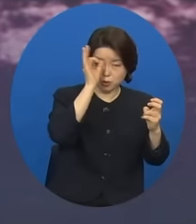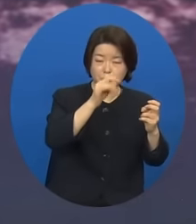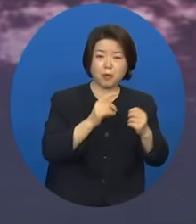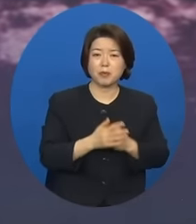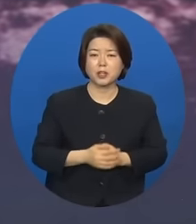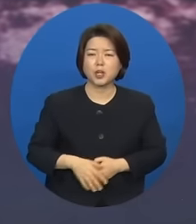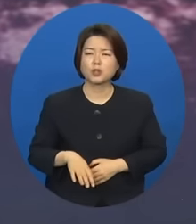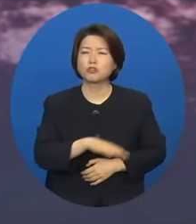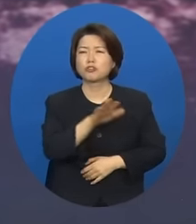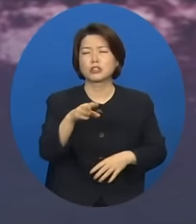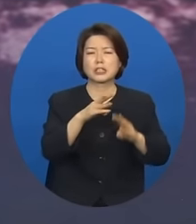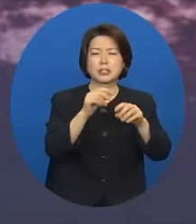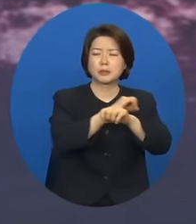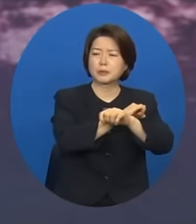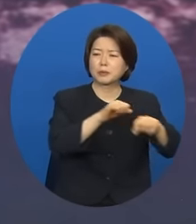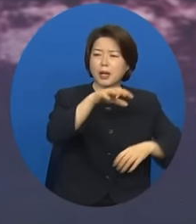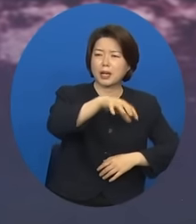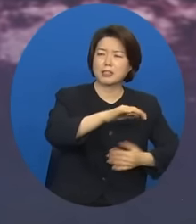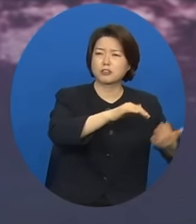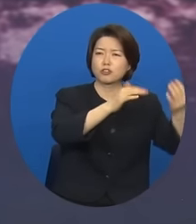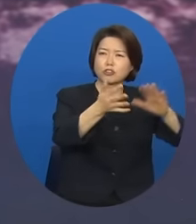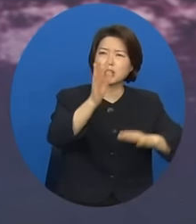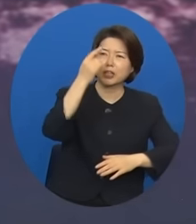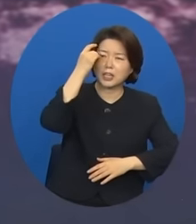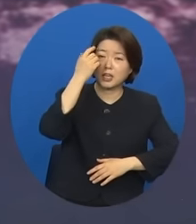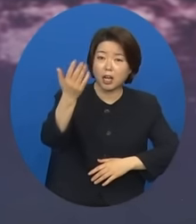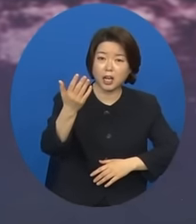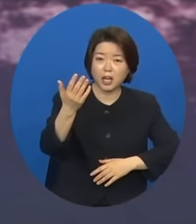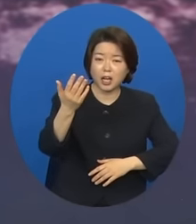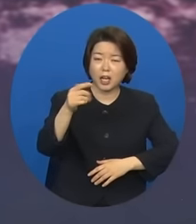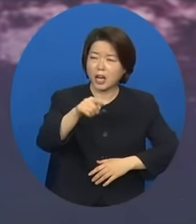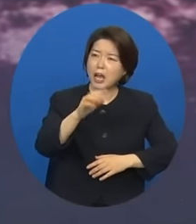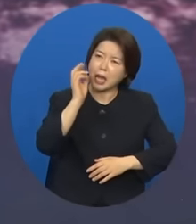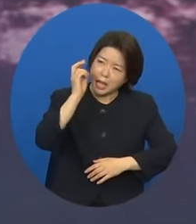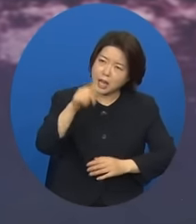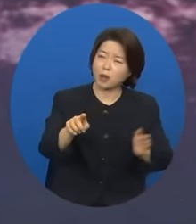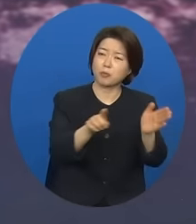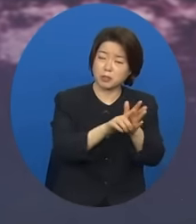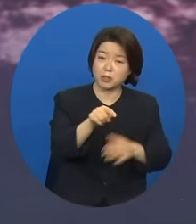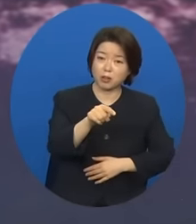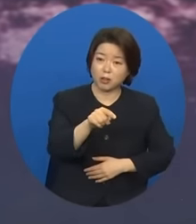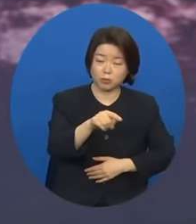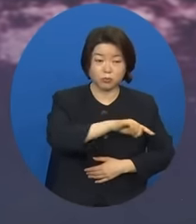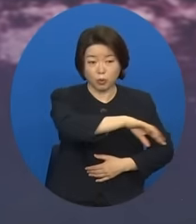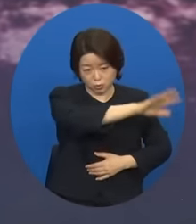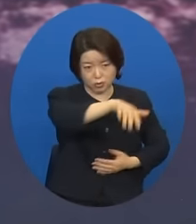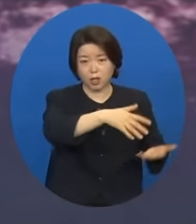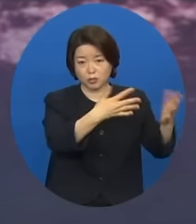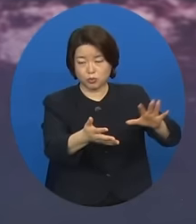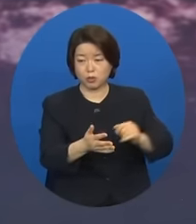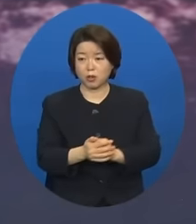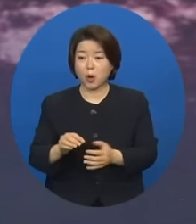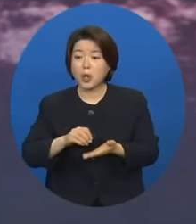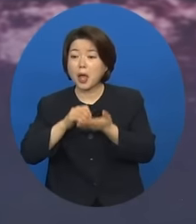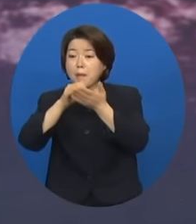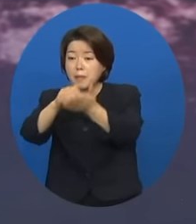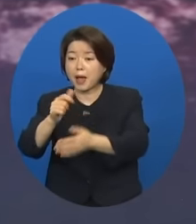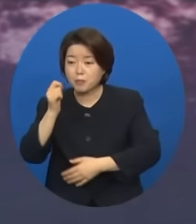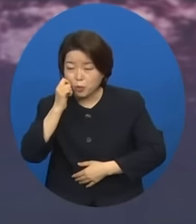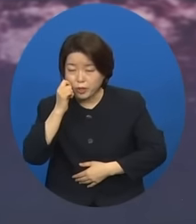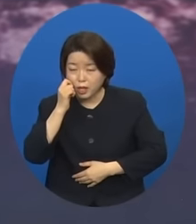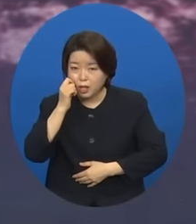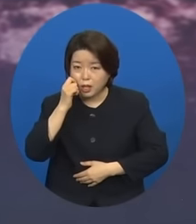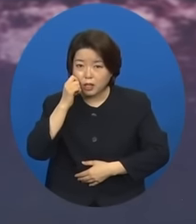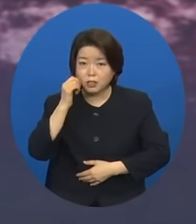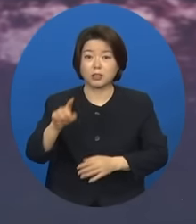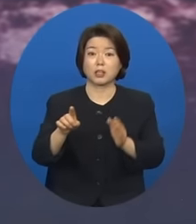광야에서 죽을 거야라고 믿었어요 광야에서 죽는 거예요 우리는 그 땅에 들어가지 못할 거야 들어가지 못하는 거예요 부정적인 믿음도 여러분 믿음이기